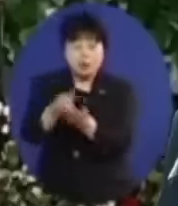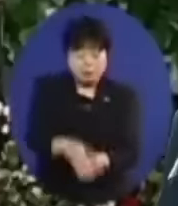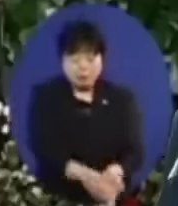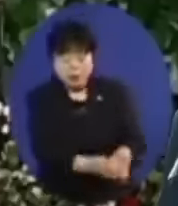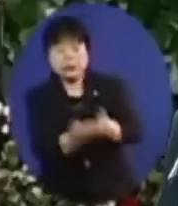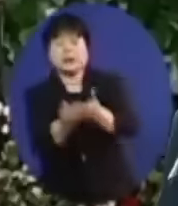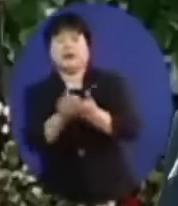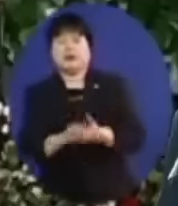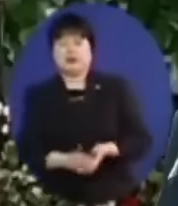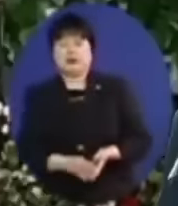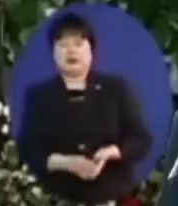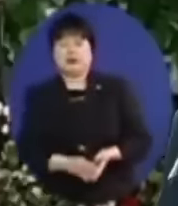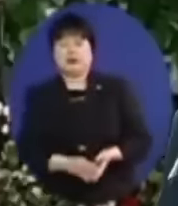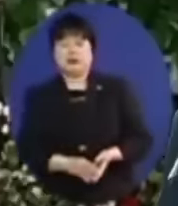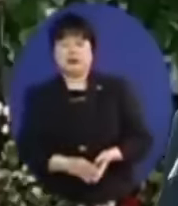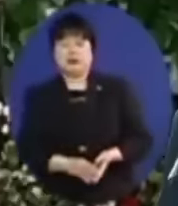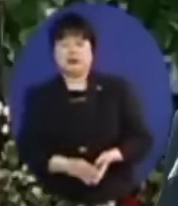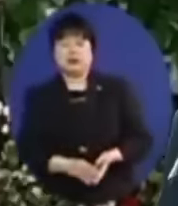밤낮을 바다에 떠 있었습니다.